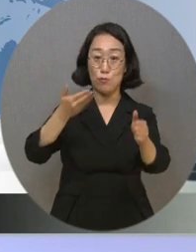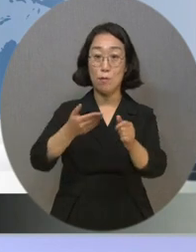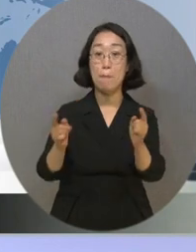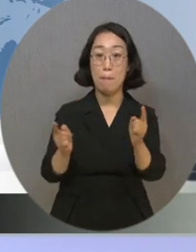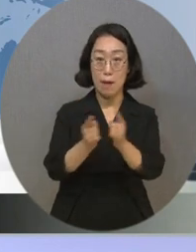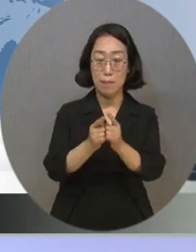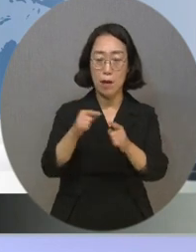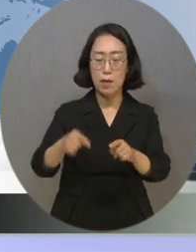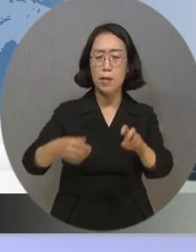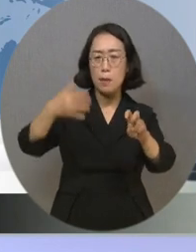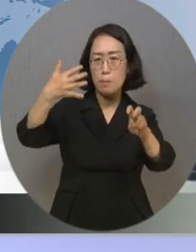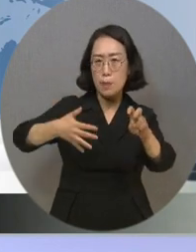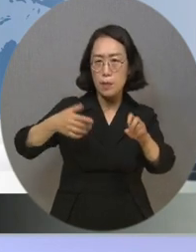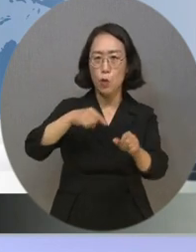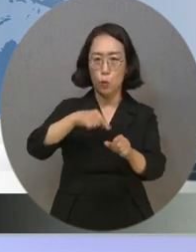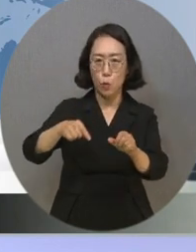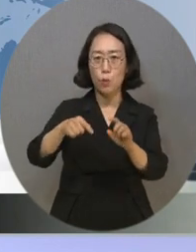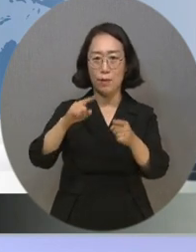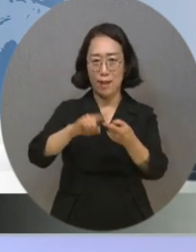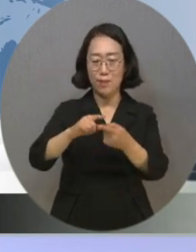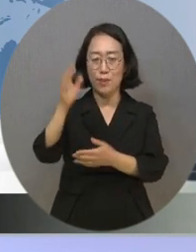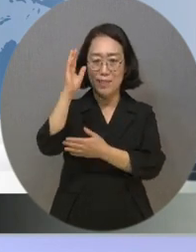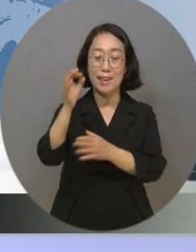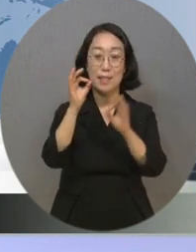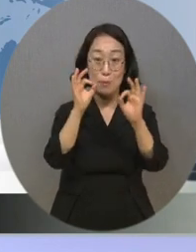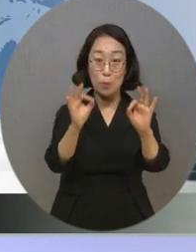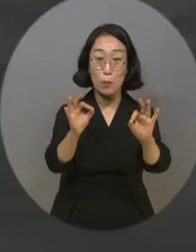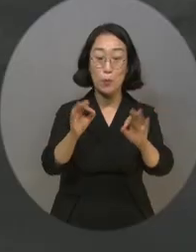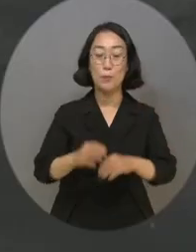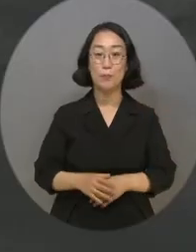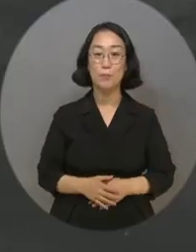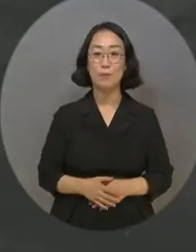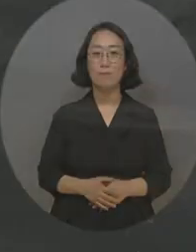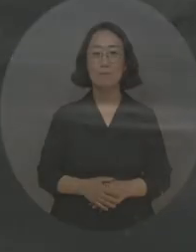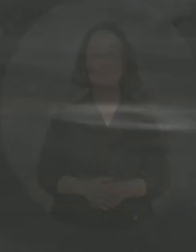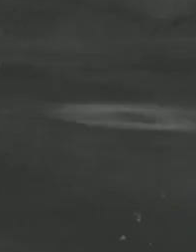이번 크리에이터 교육에 관한 이야기를 들어봤습니다.